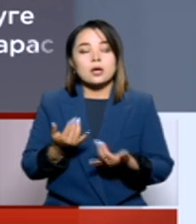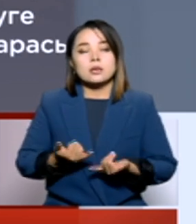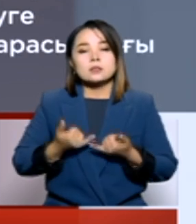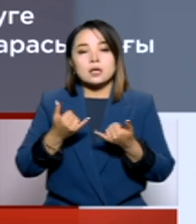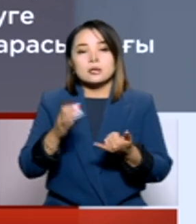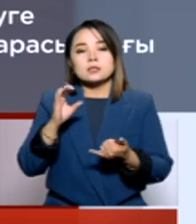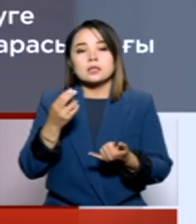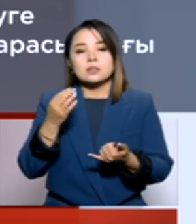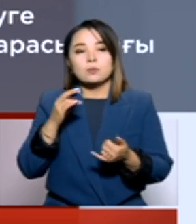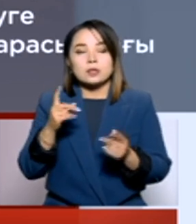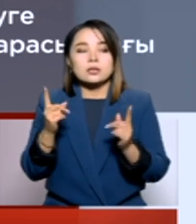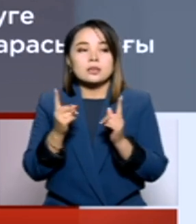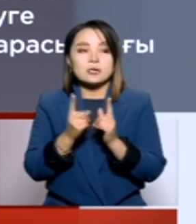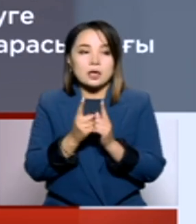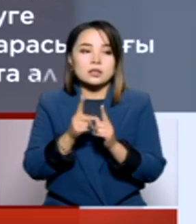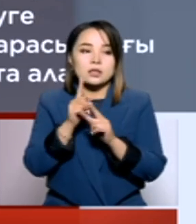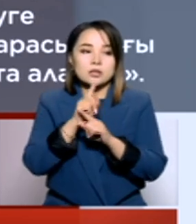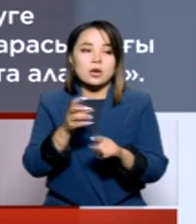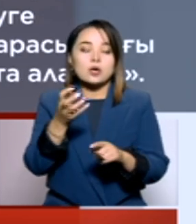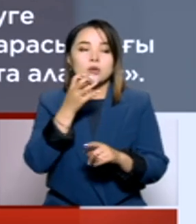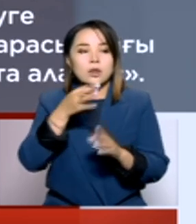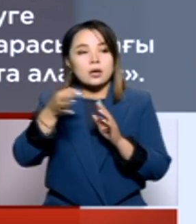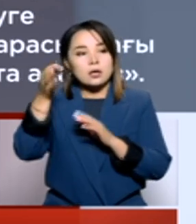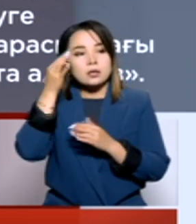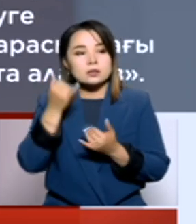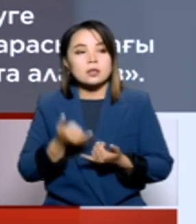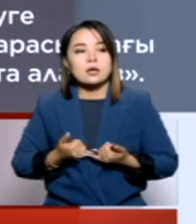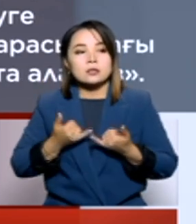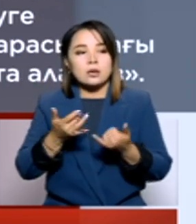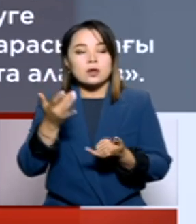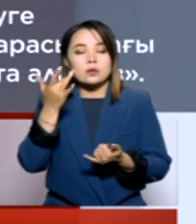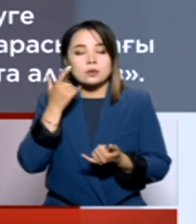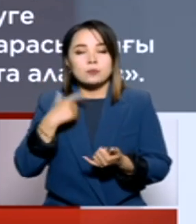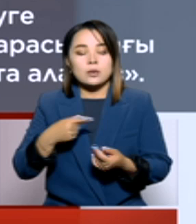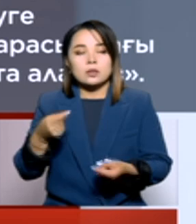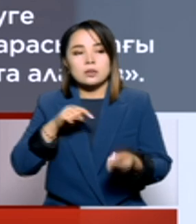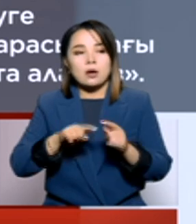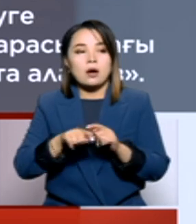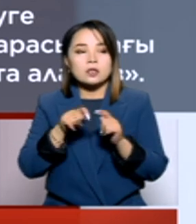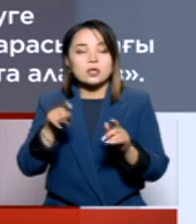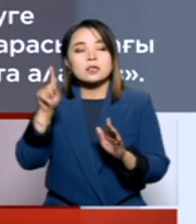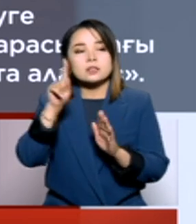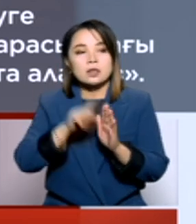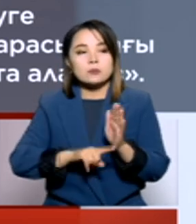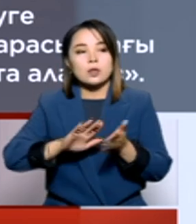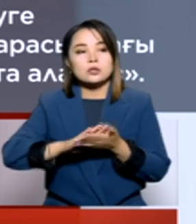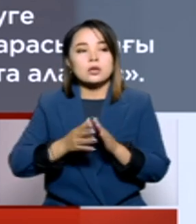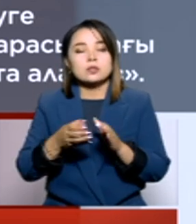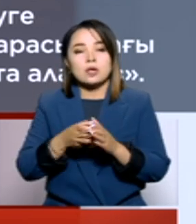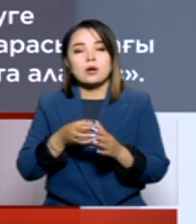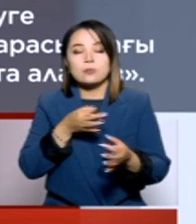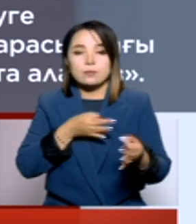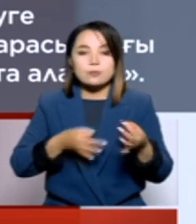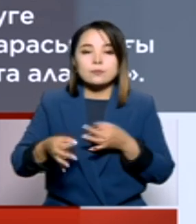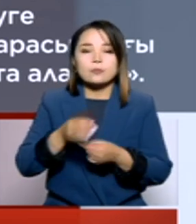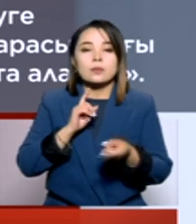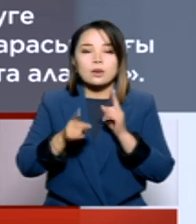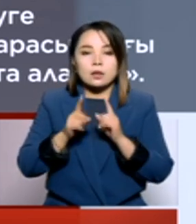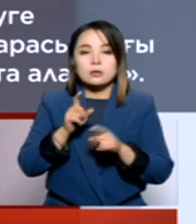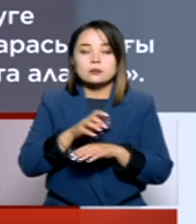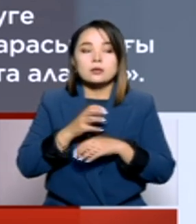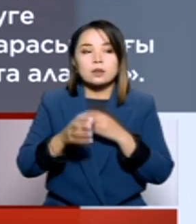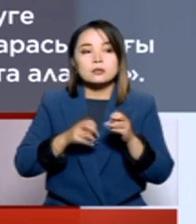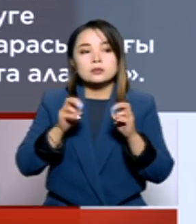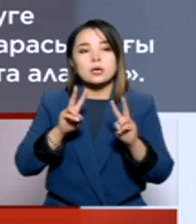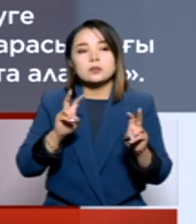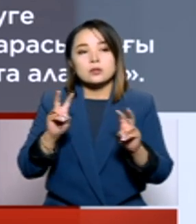Цзиньпинмен кездесулерімізді ерекше жылылықпен еске аламын. Біз үнемі өзара ашық әрі сенім жағдайында өзекті мәселелерді талқылап,